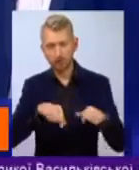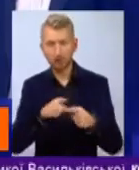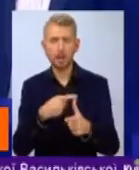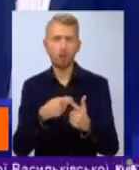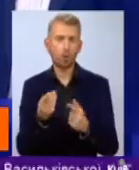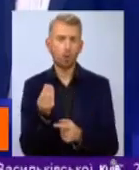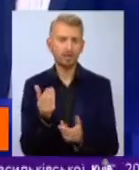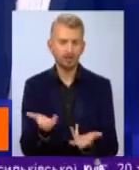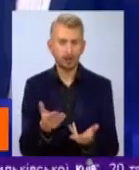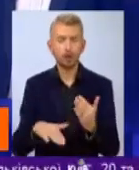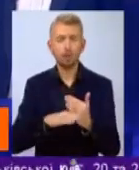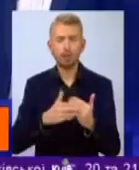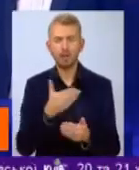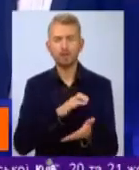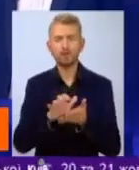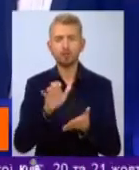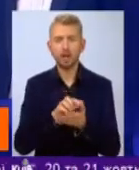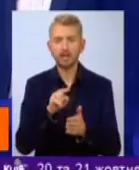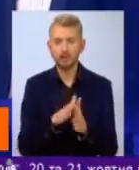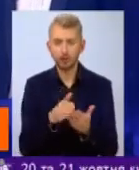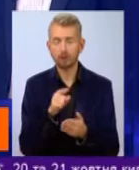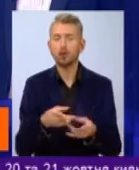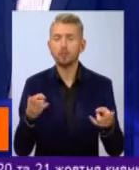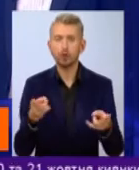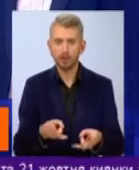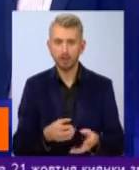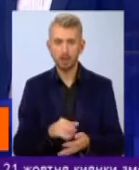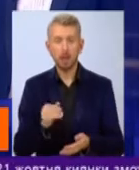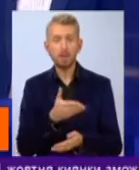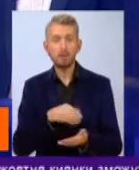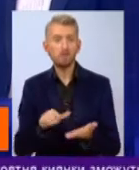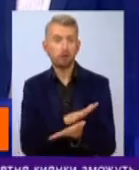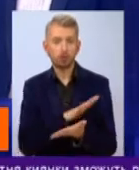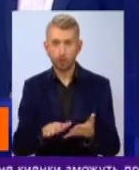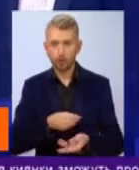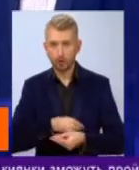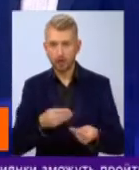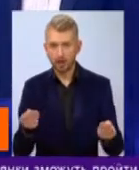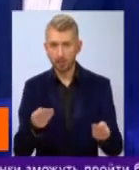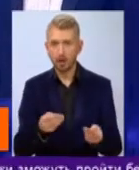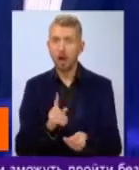комерційні, допомагати нам випускати ці книжки, бо вони потрібні. І ми безкоштовно абсолютно їх роздаємо.